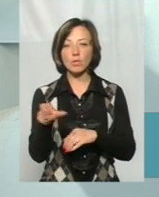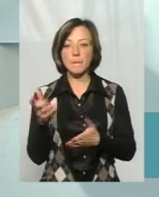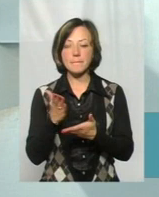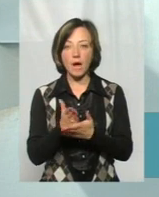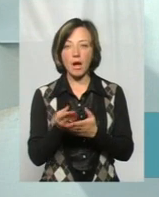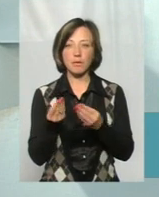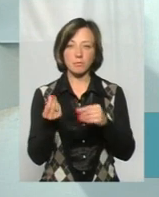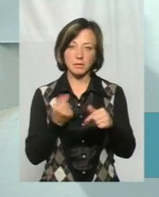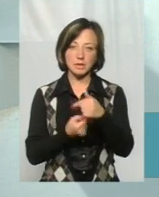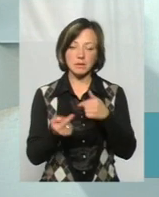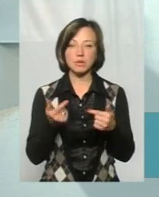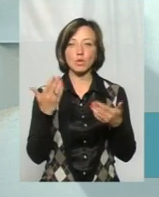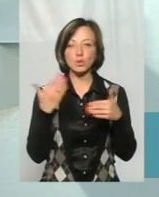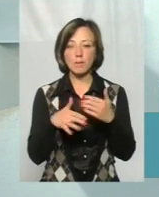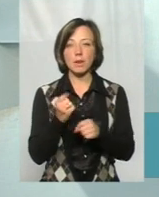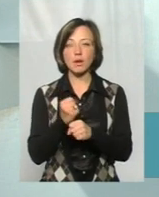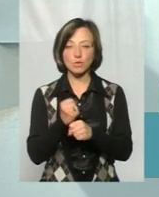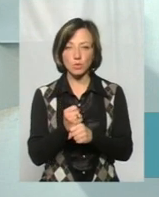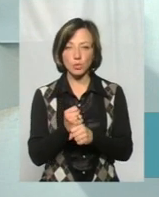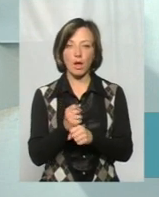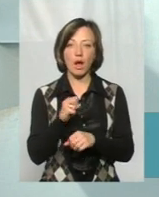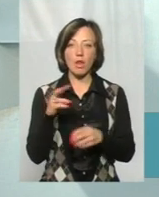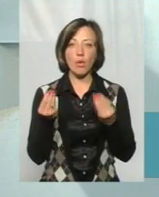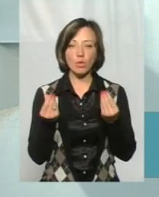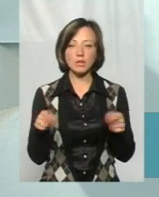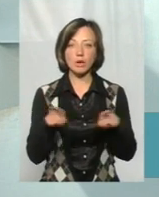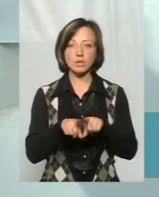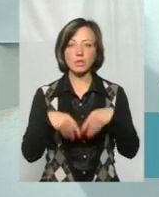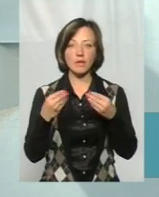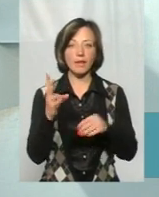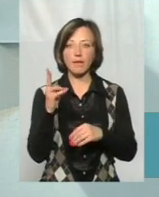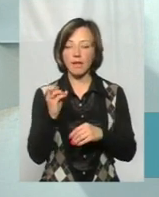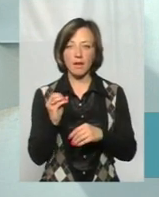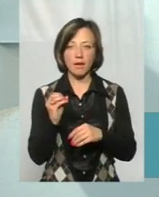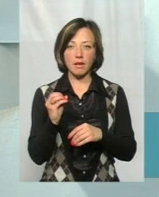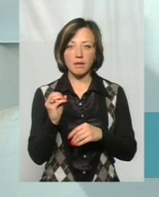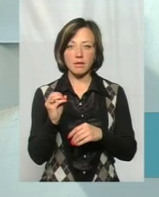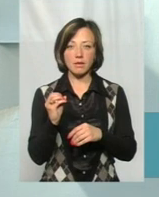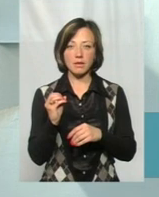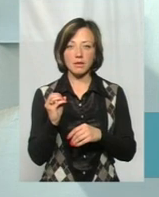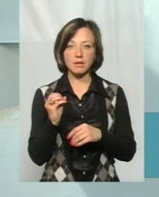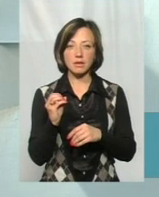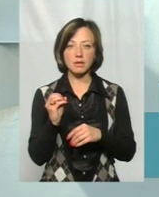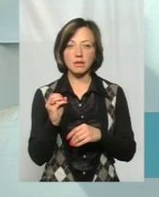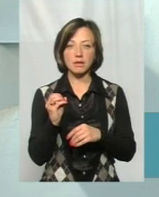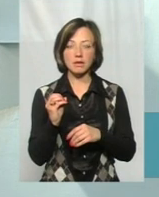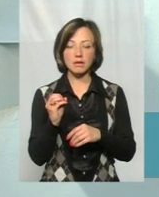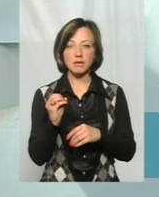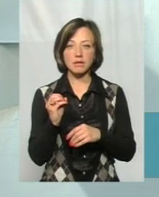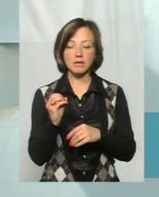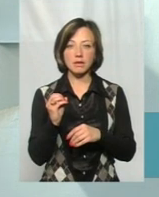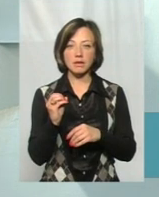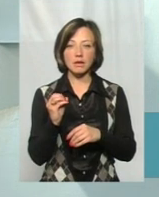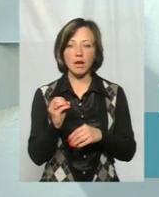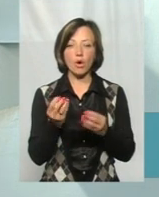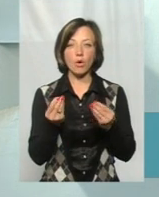мають приватні підприємства, які вже працюють в цьому бізнесі, але кошти також давалися не, як то кажеться, ну,